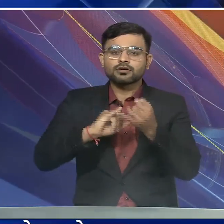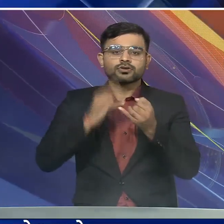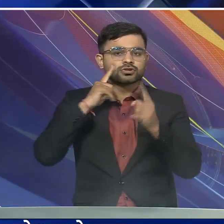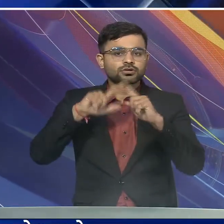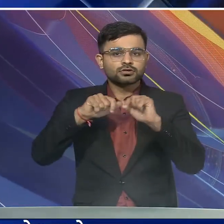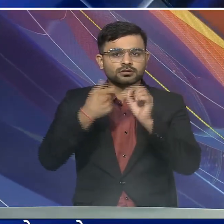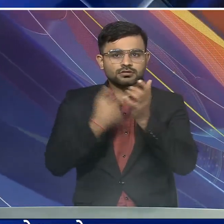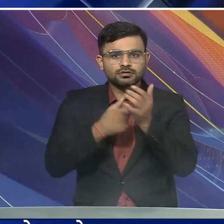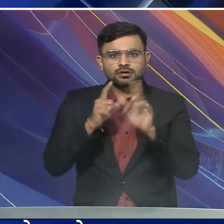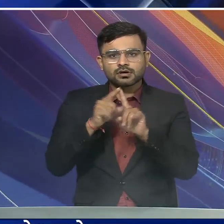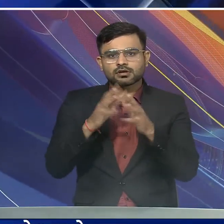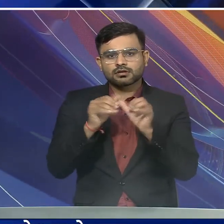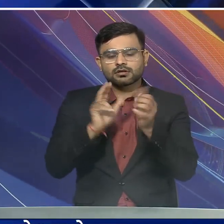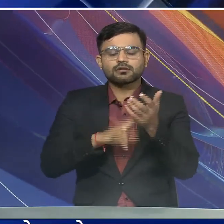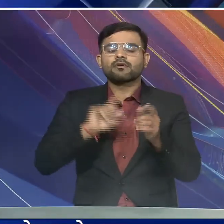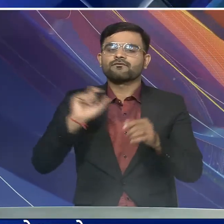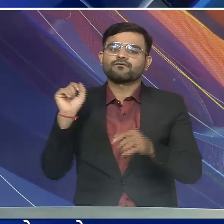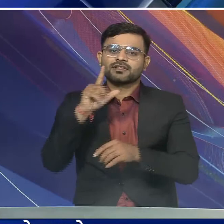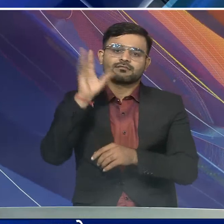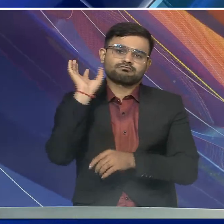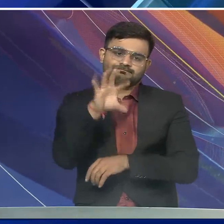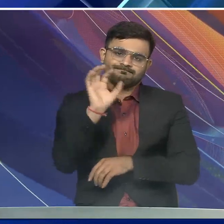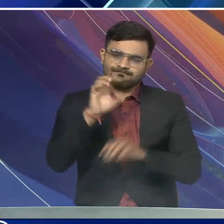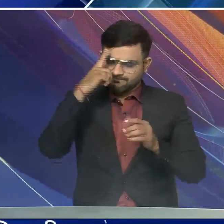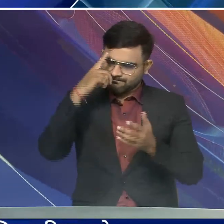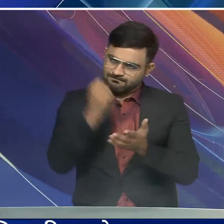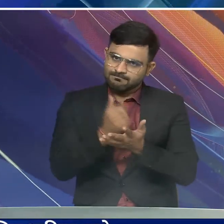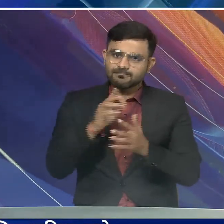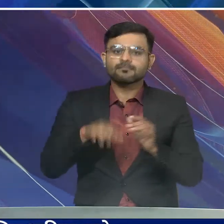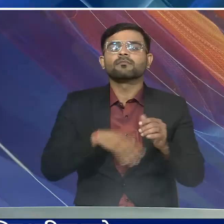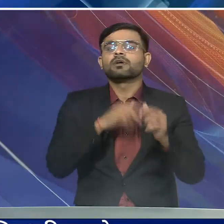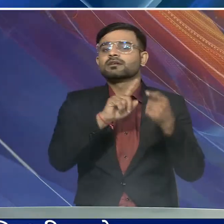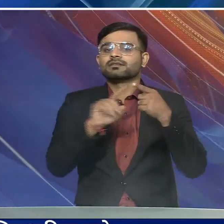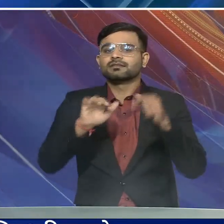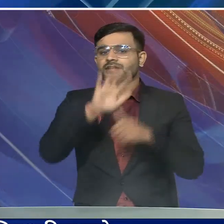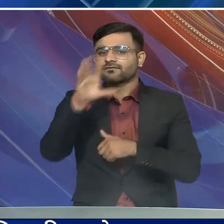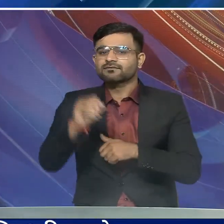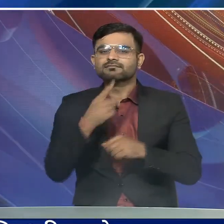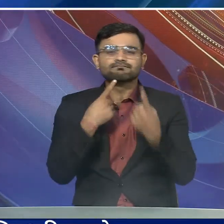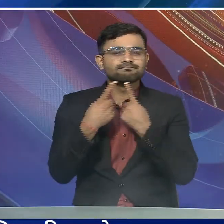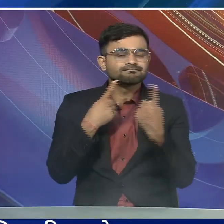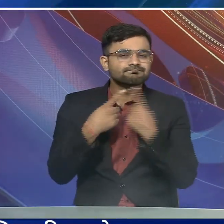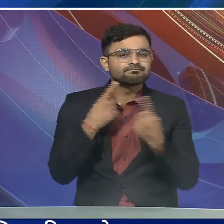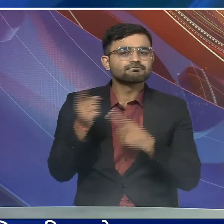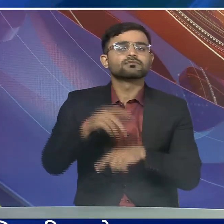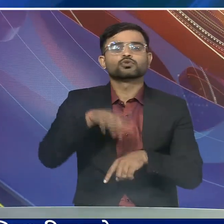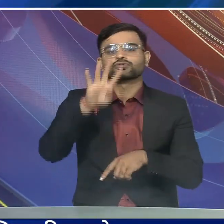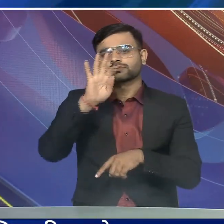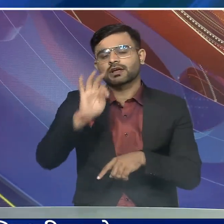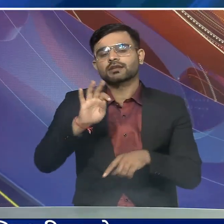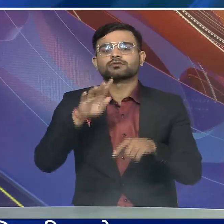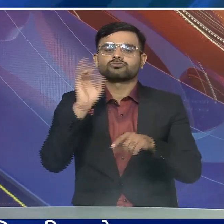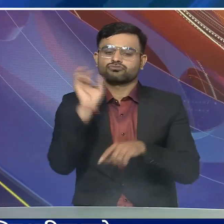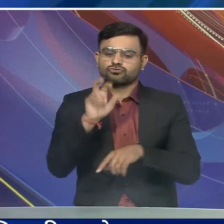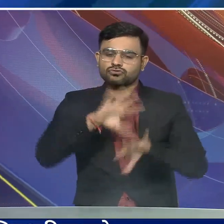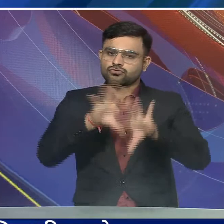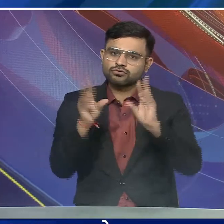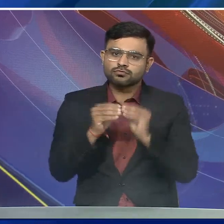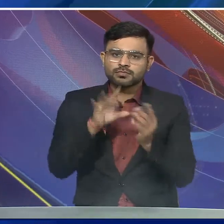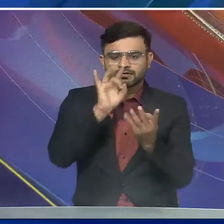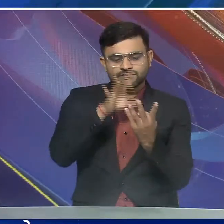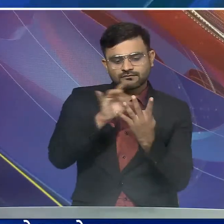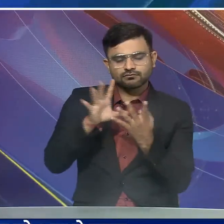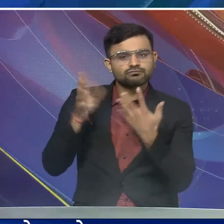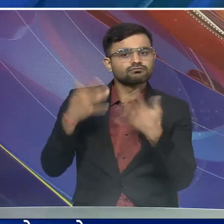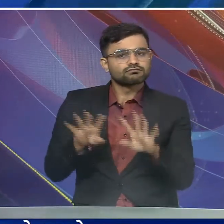धवन ने पहले गेंदबाजी का फैसला लिया दक्षिण अफ्रीका ने पहले बल्लेबाजी करते हुए 40 ओवर में चार विकेट